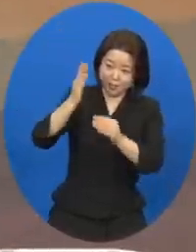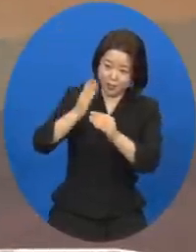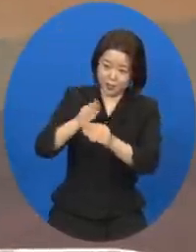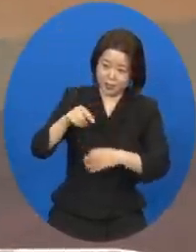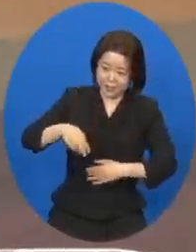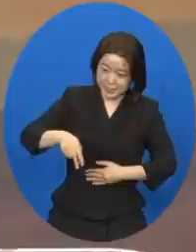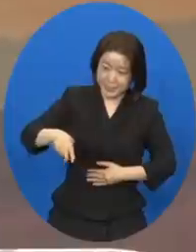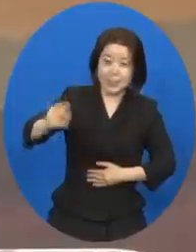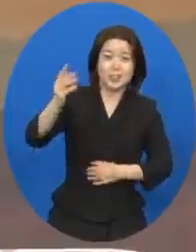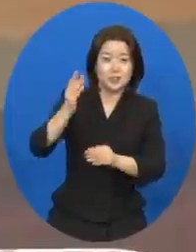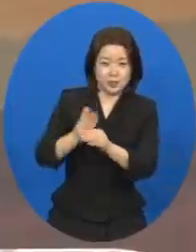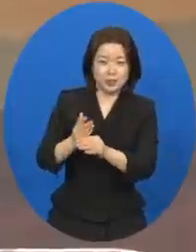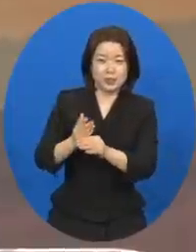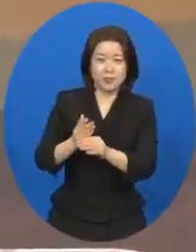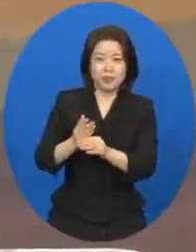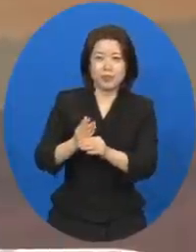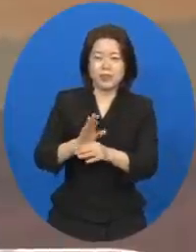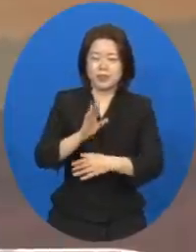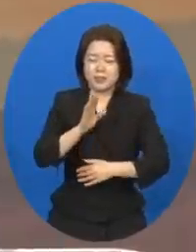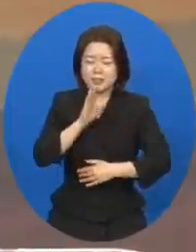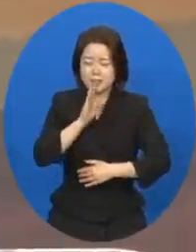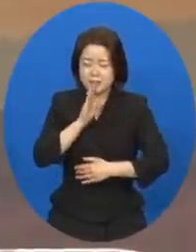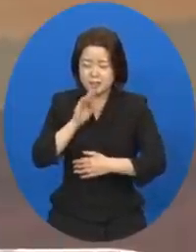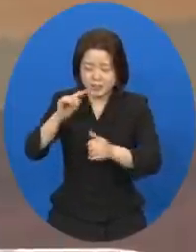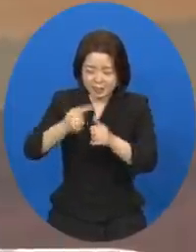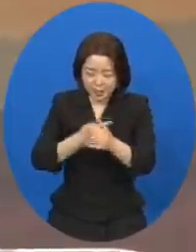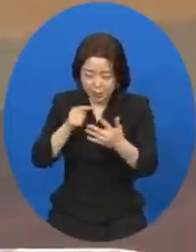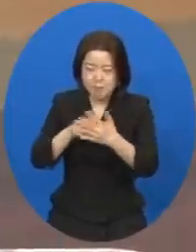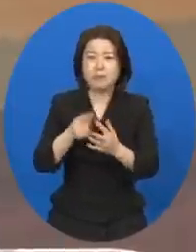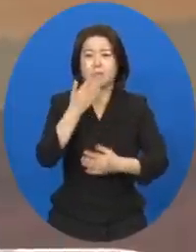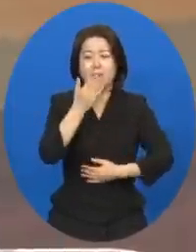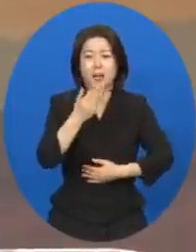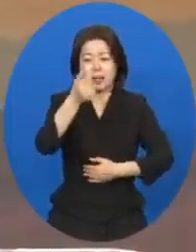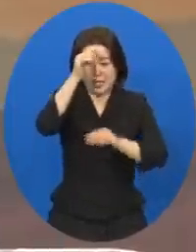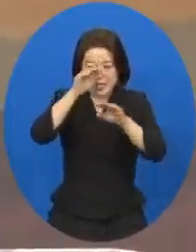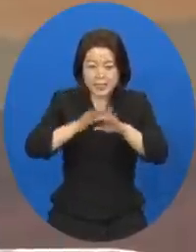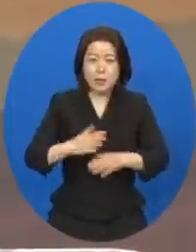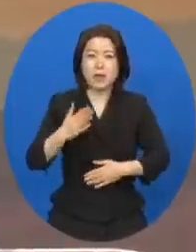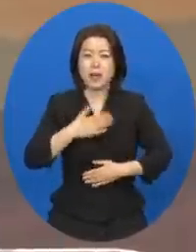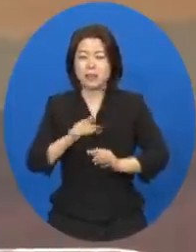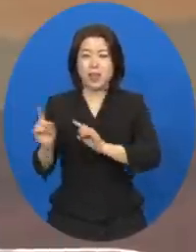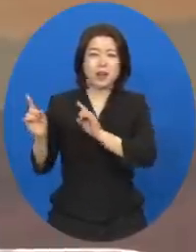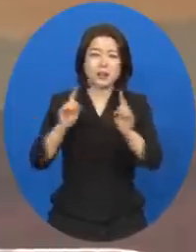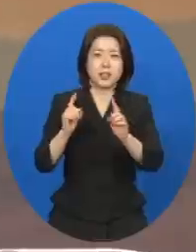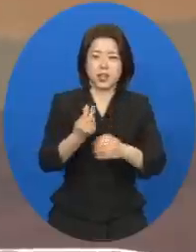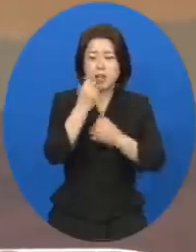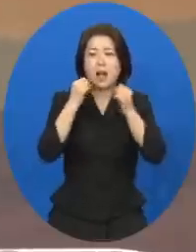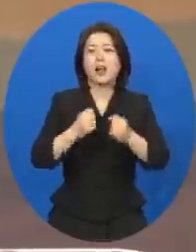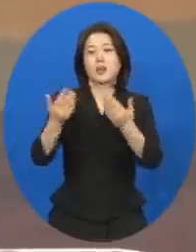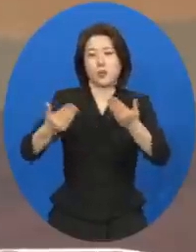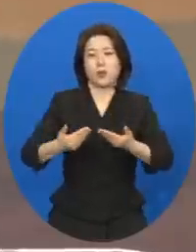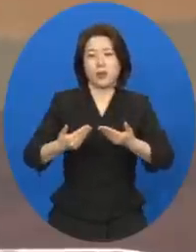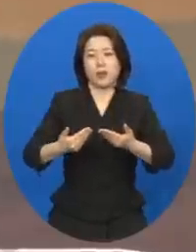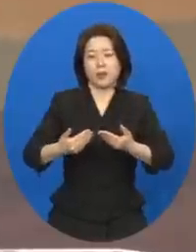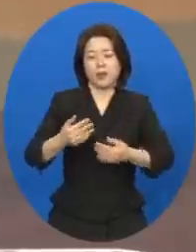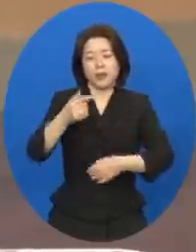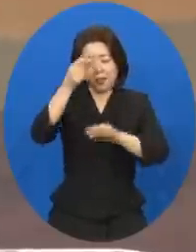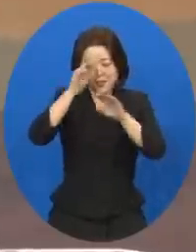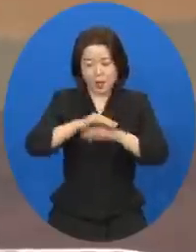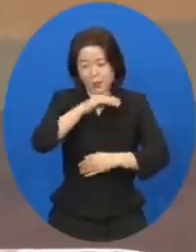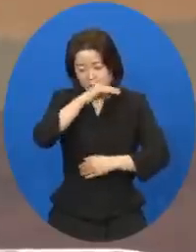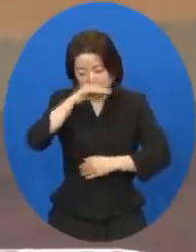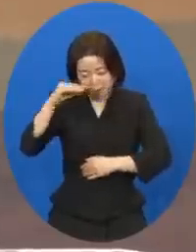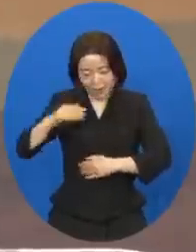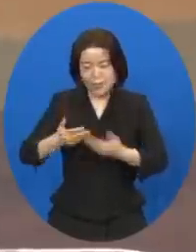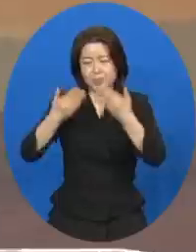거구나. 정말 알게 됩니다. 예배가 나를 살려요. 제대로 된 예배를 드리는 일이 중요합니다. 그리고 또